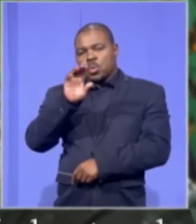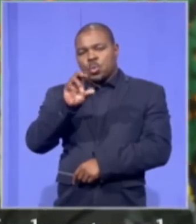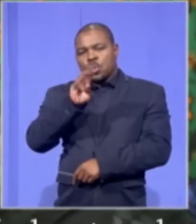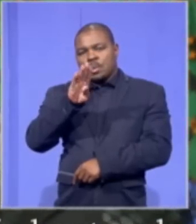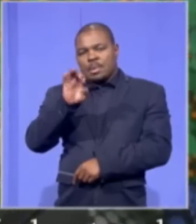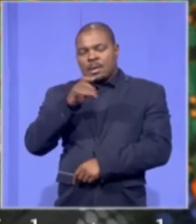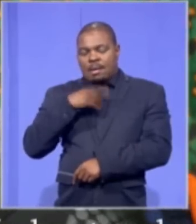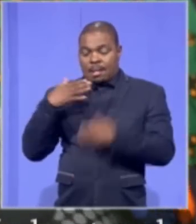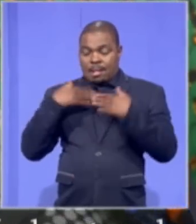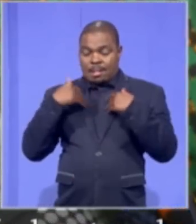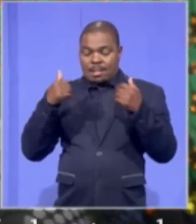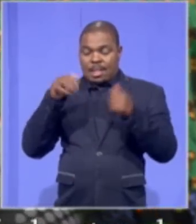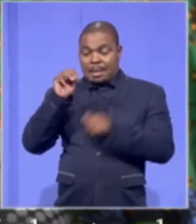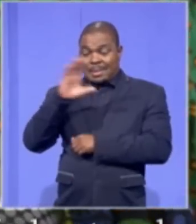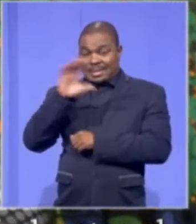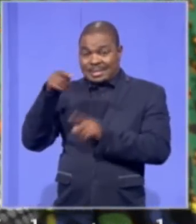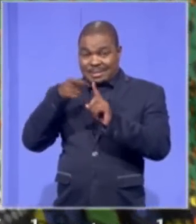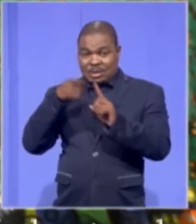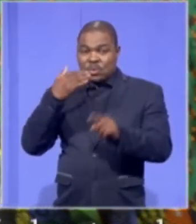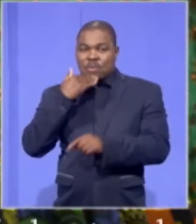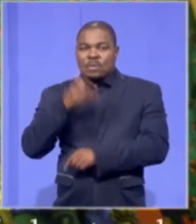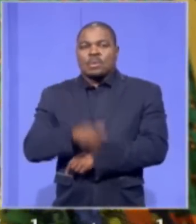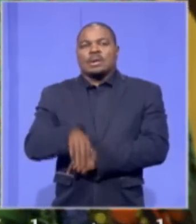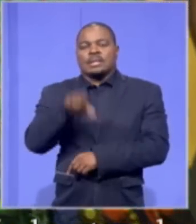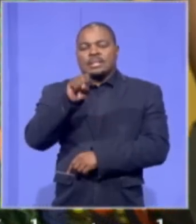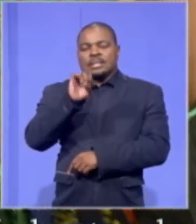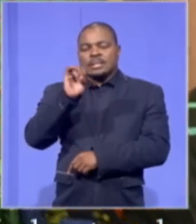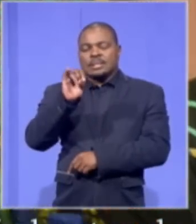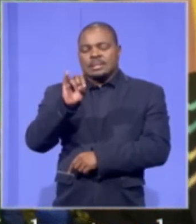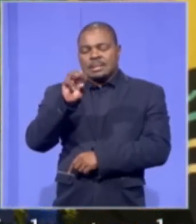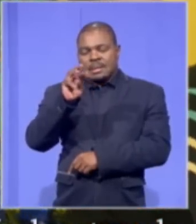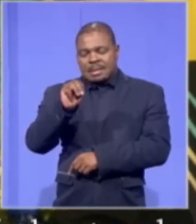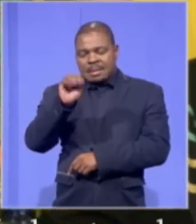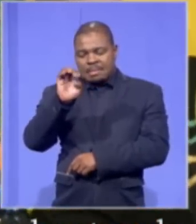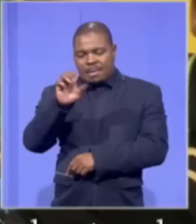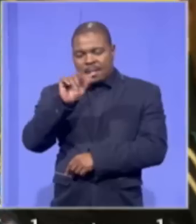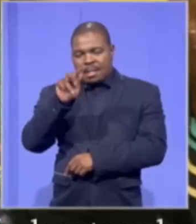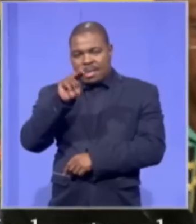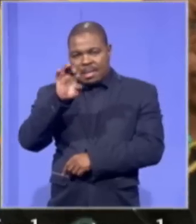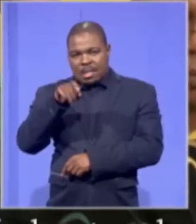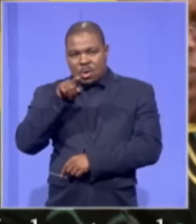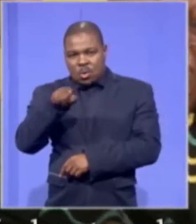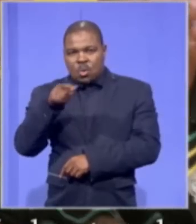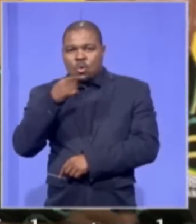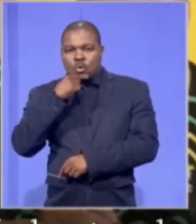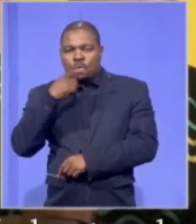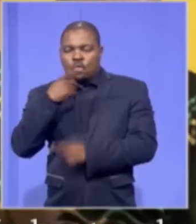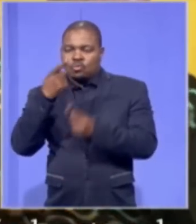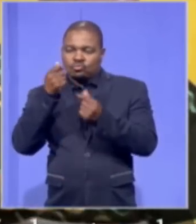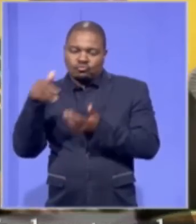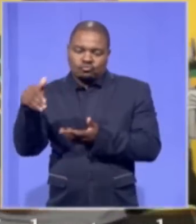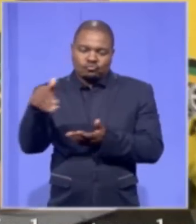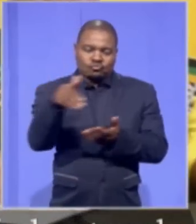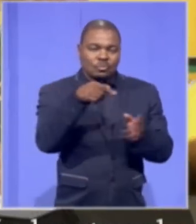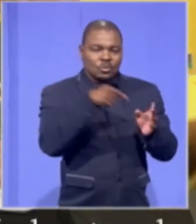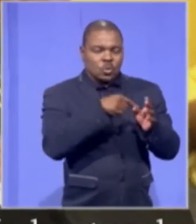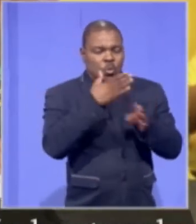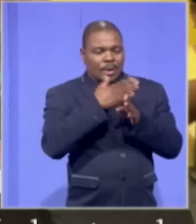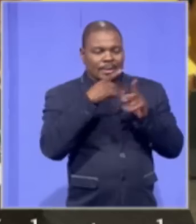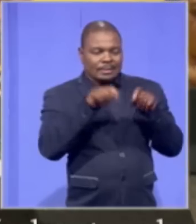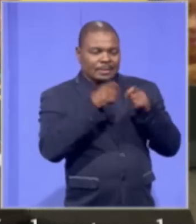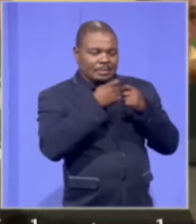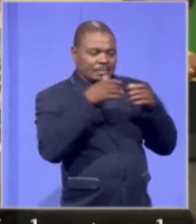wa maphelo ka profenseng Nomakuku Semelane o thwetšwe bjalo ka mokgoboketši wa mašeleng wa